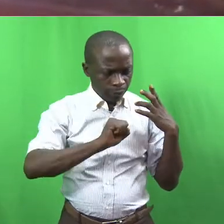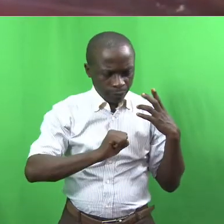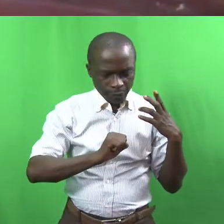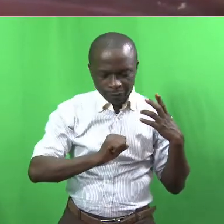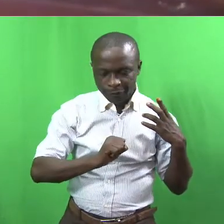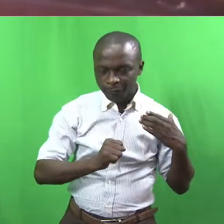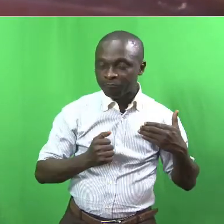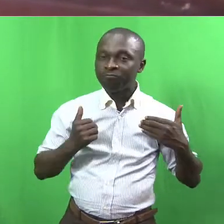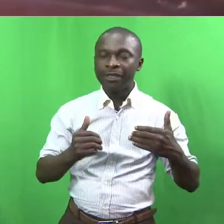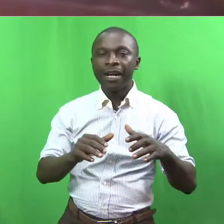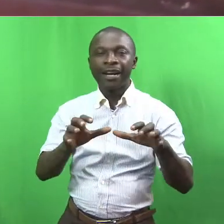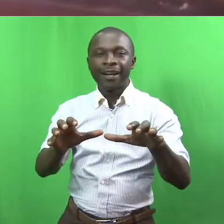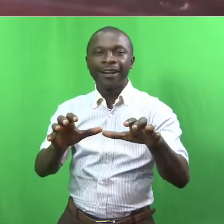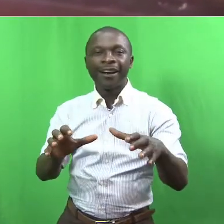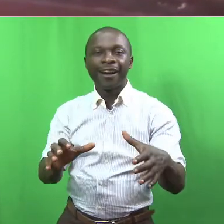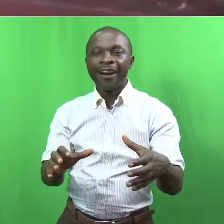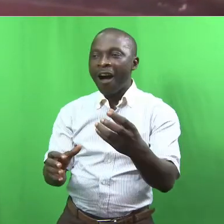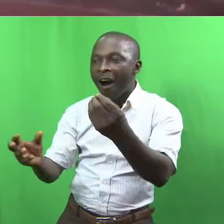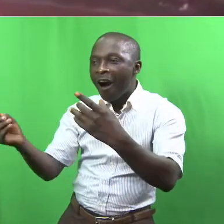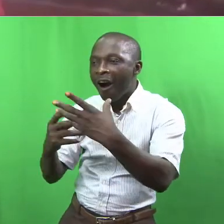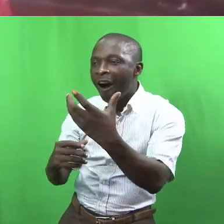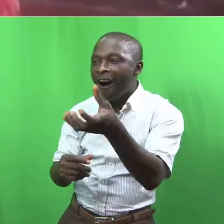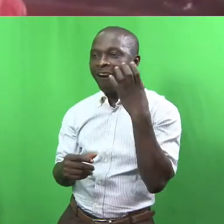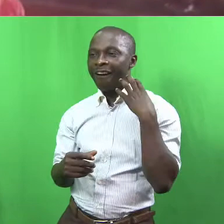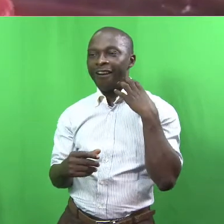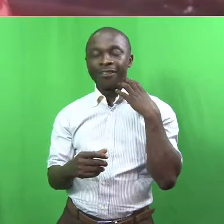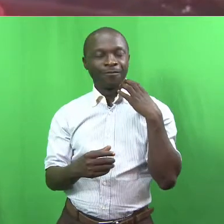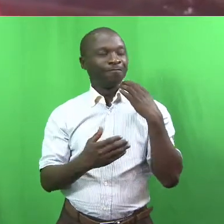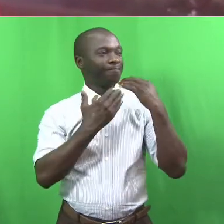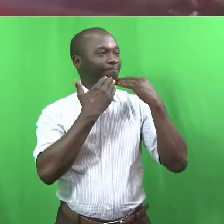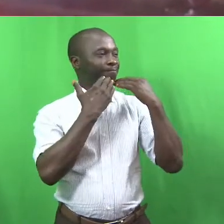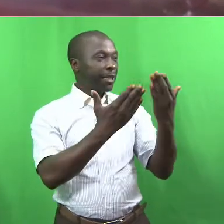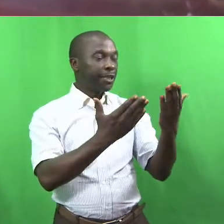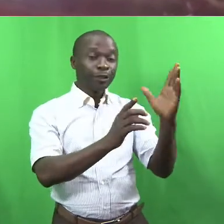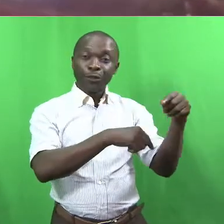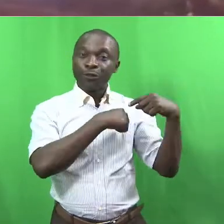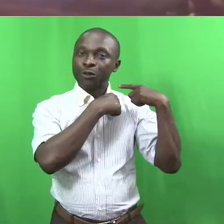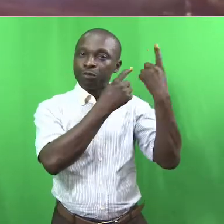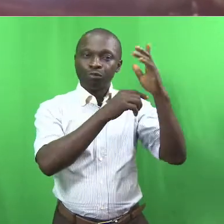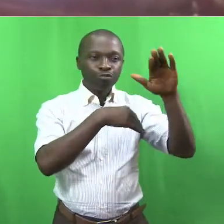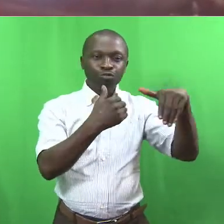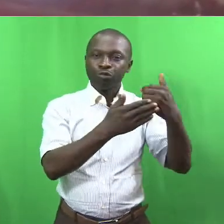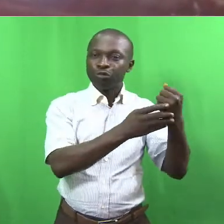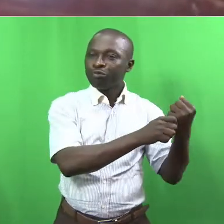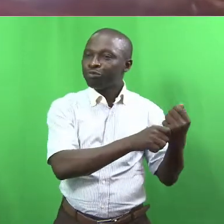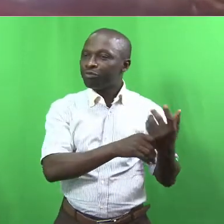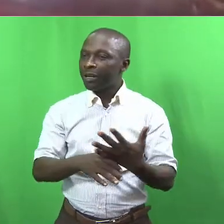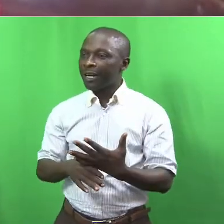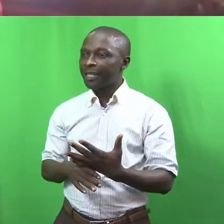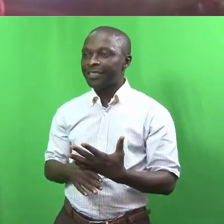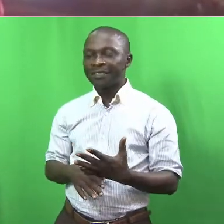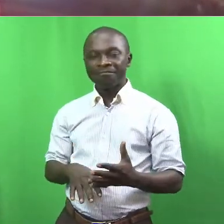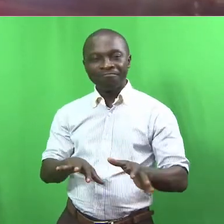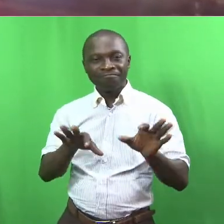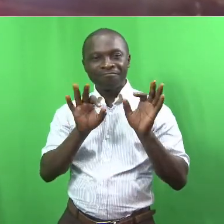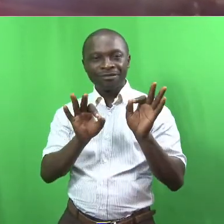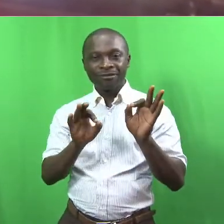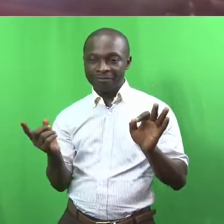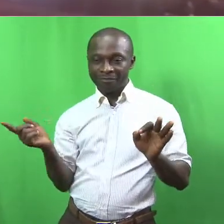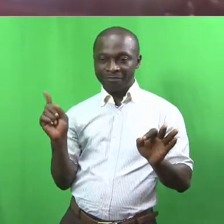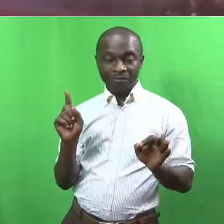nom, je dis encore merci. Et depuis, tout se déroule très bien. Je suis venu voter.